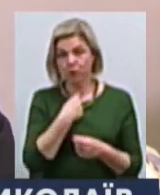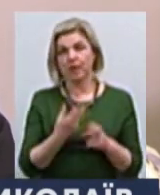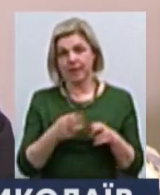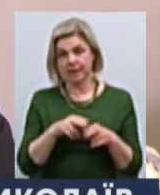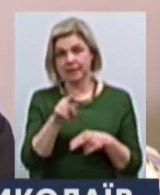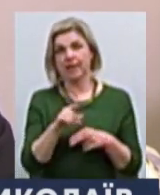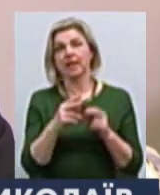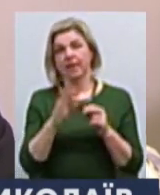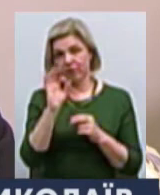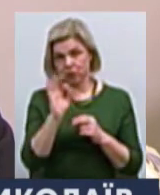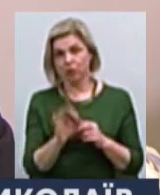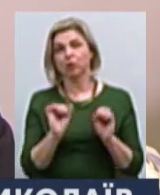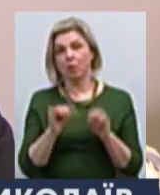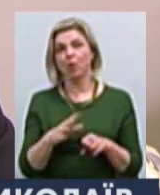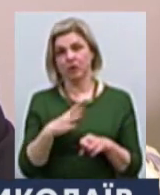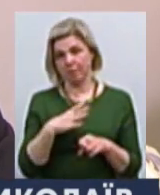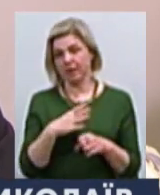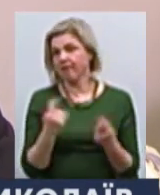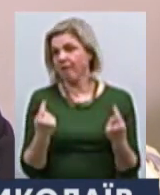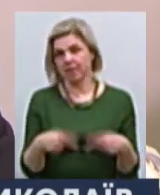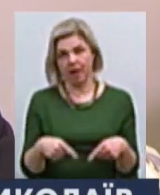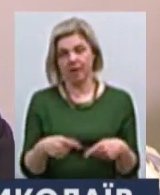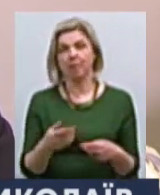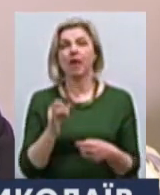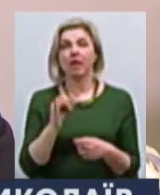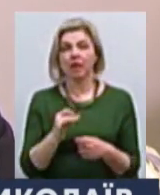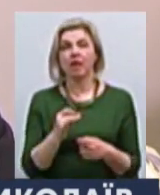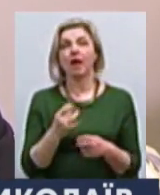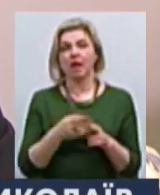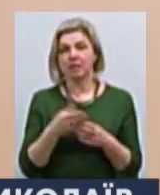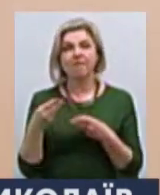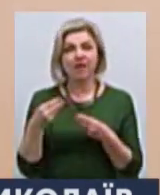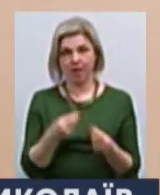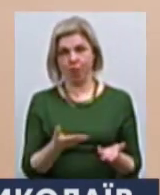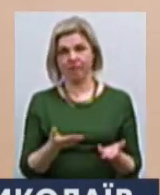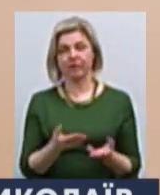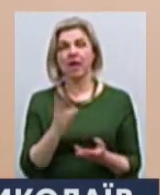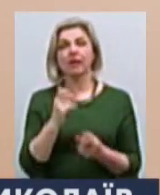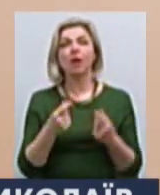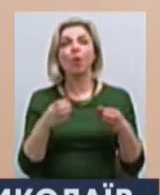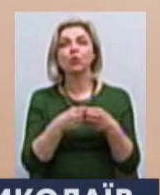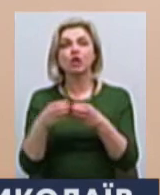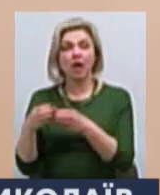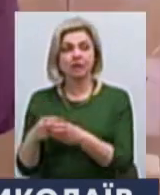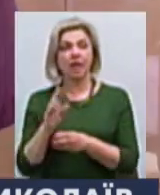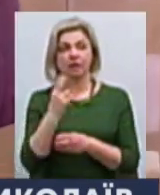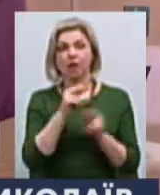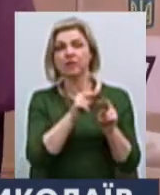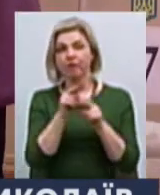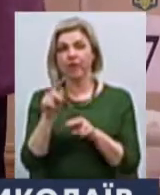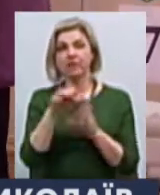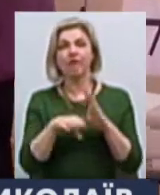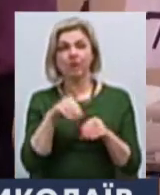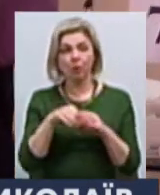ці відсотки можуть реально стати фатальними. Ну, тобто ви бачите, і дуже впливовими. На дільницях Миколаївської області слідкували за виборчим